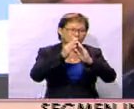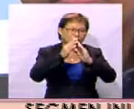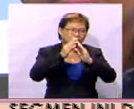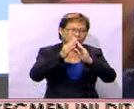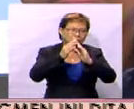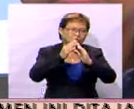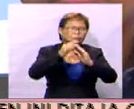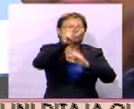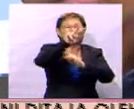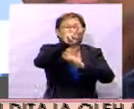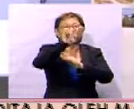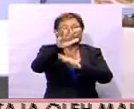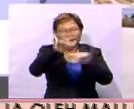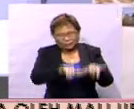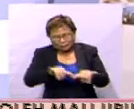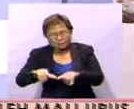sekitar dalam 25 kaki persegi lah.